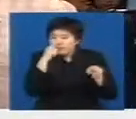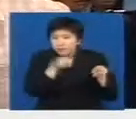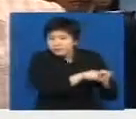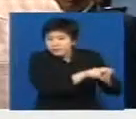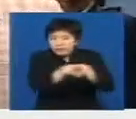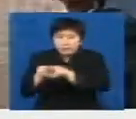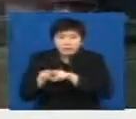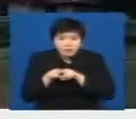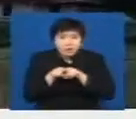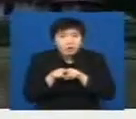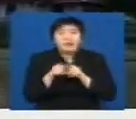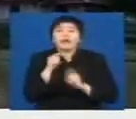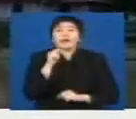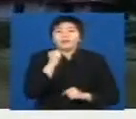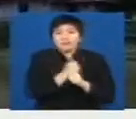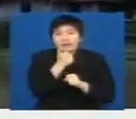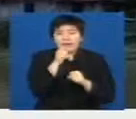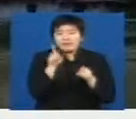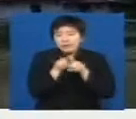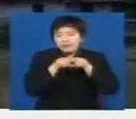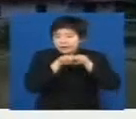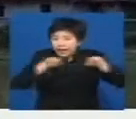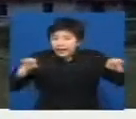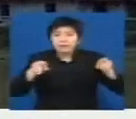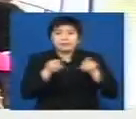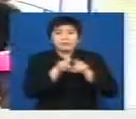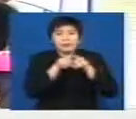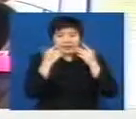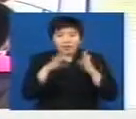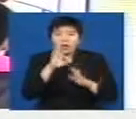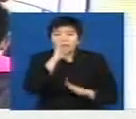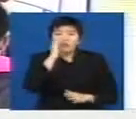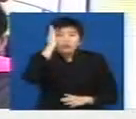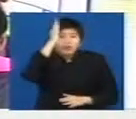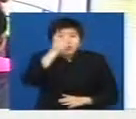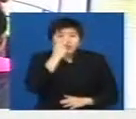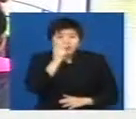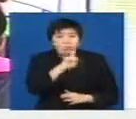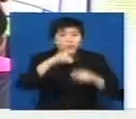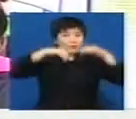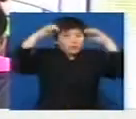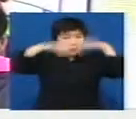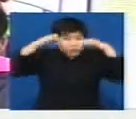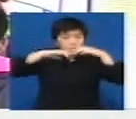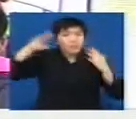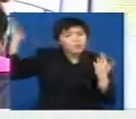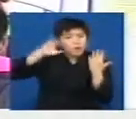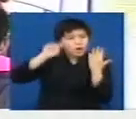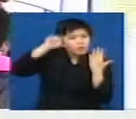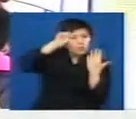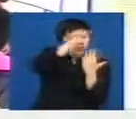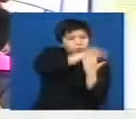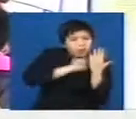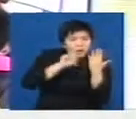การใช้ นะครับ ก็เอาตอนนี้มาดูนะฝนตกเมื่อพายุอยู่ที่ไหนเคลื่อนตัวเป็นยัง